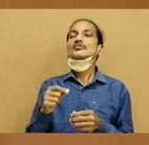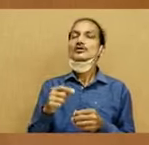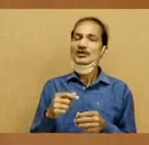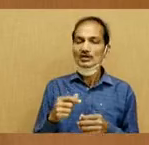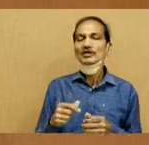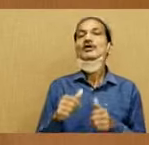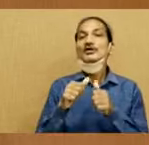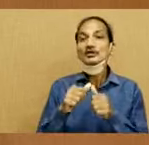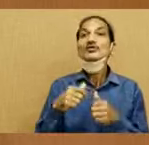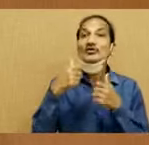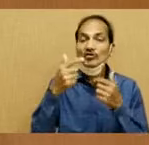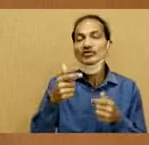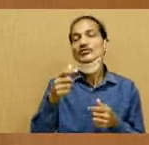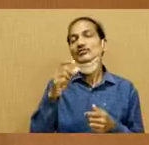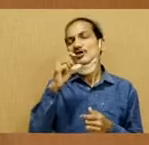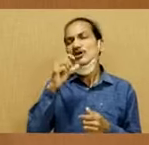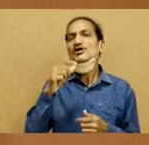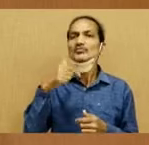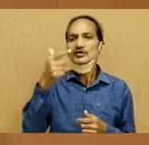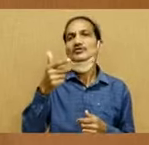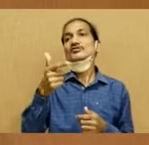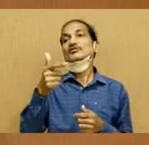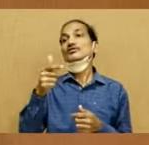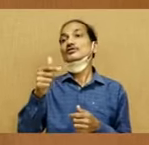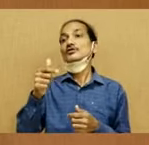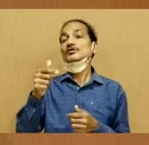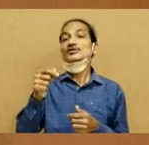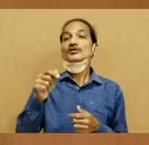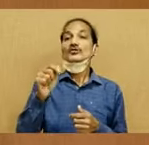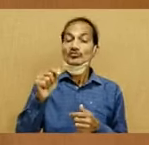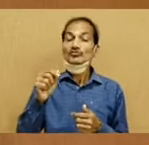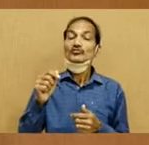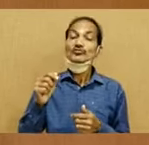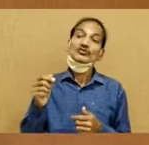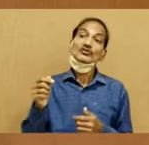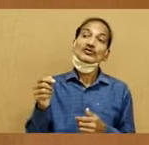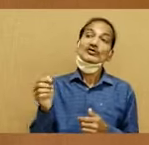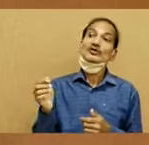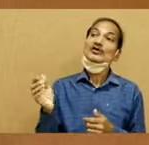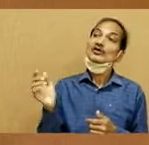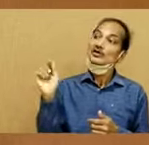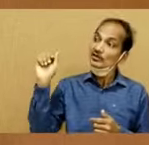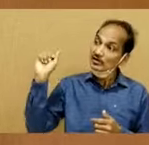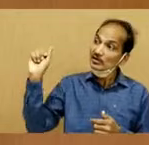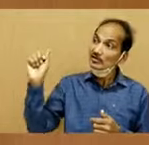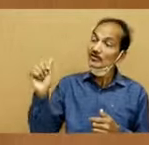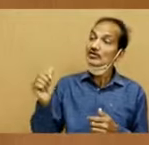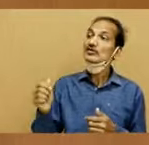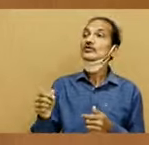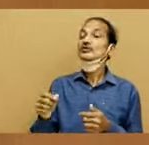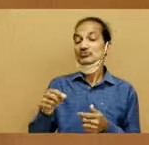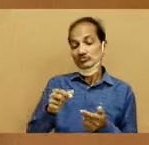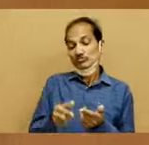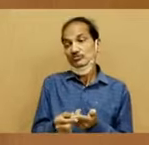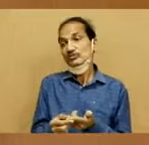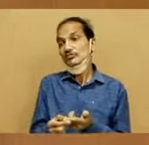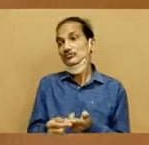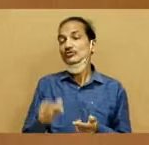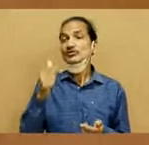ତାଙ୍କେ ଠିକ୍ ହେବା ପରେ ଯେଉଁଦିନ ତାଙ୍କର ସାମ୍ପଲ୍ ନେଗେଟିଭ ଆସିଲା ସେଦିନଠୁ